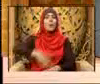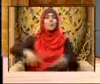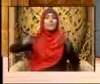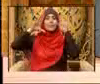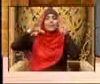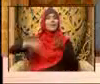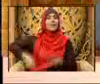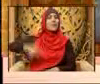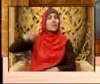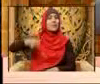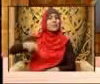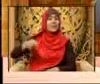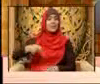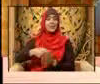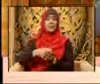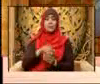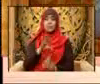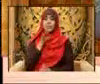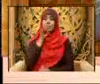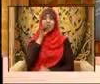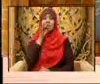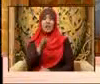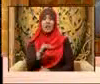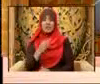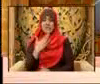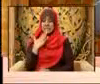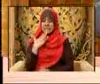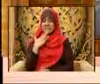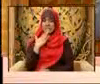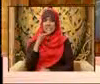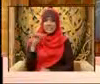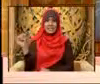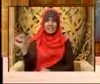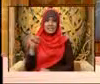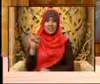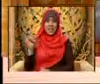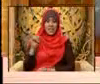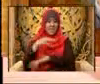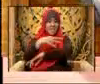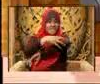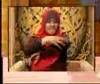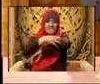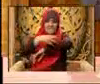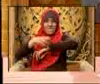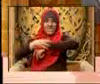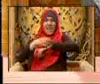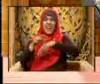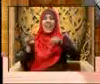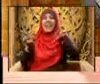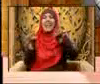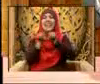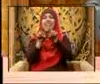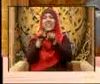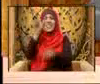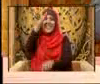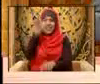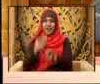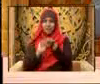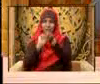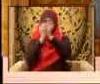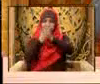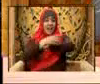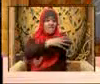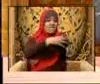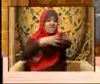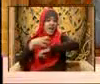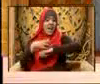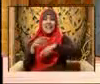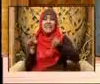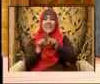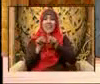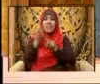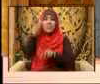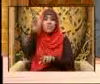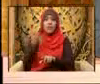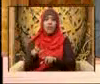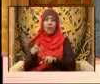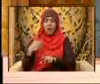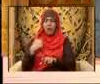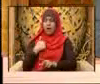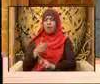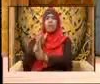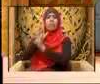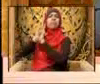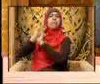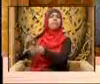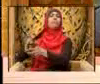وأرضاه: لو تمثل لي الفقر في شكل شخص لقاتلته، لأن